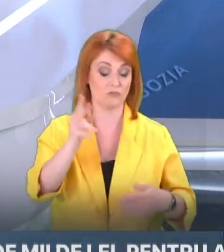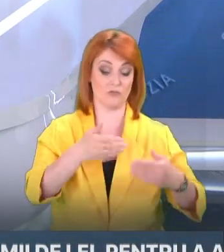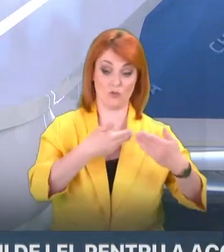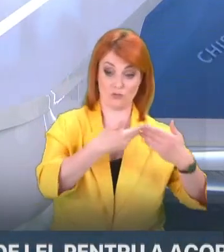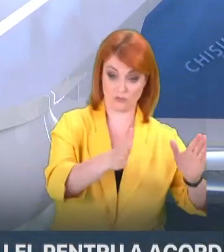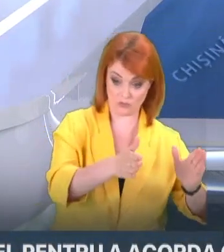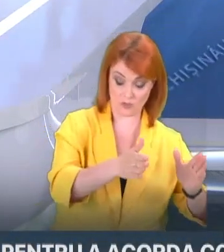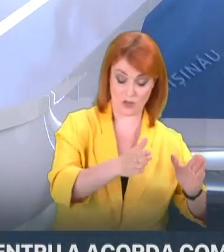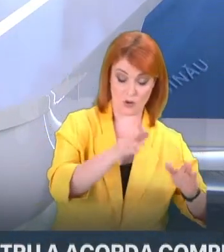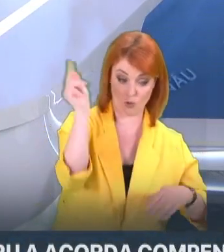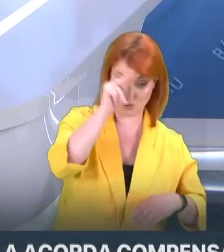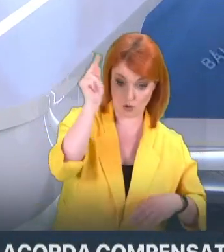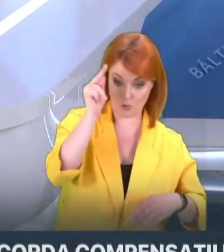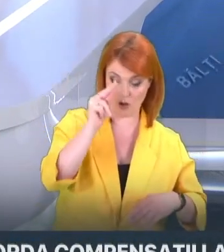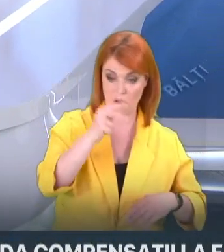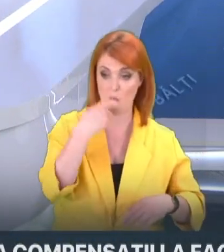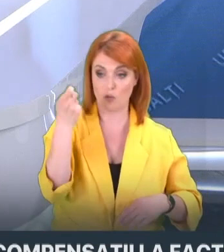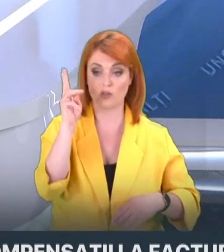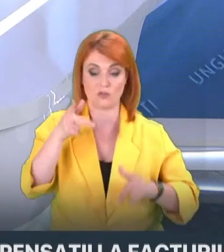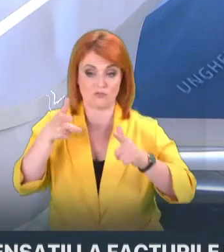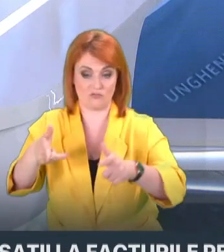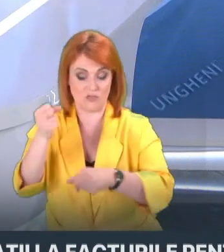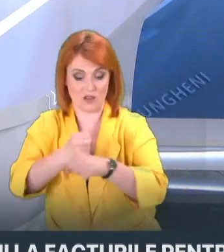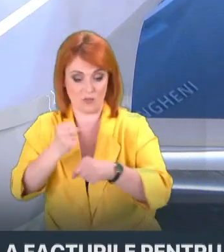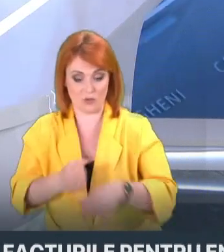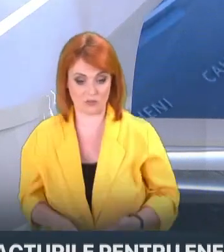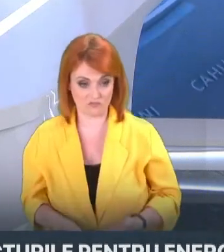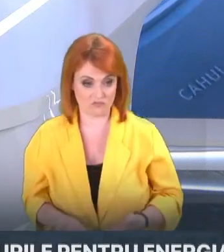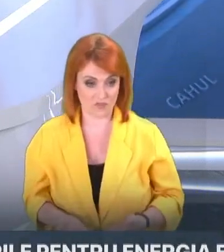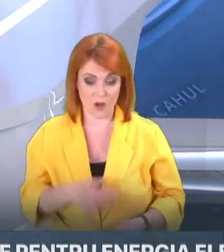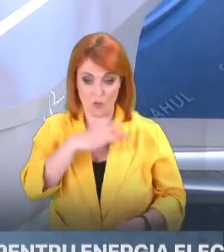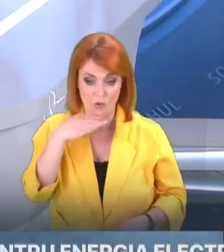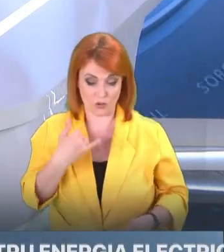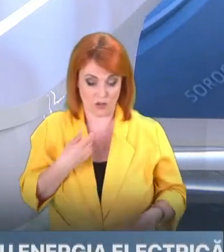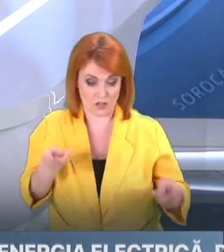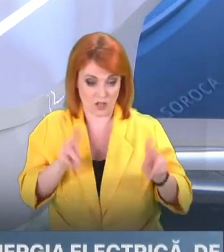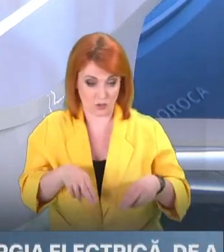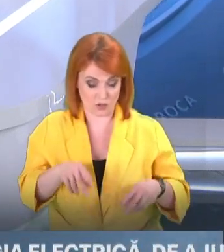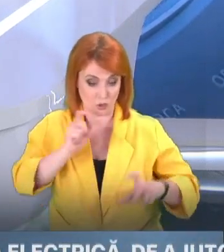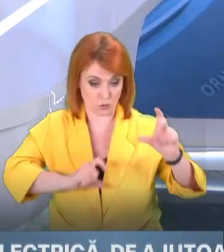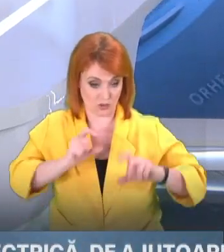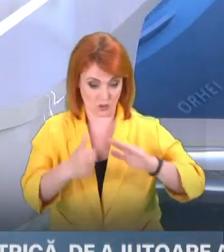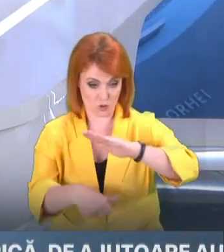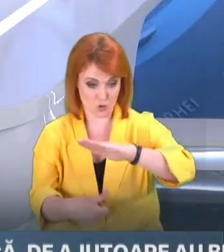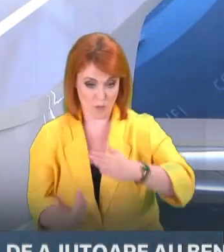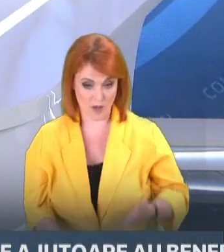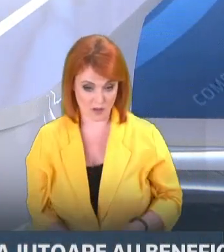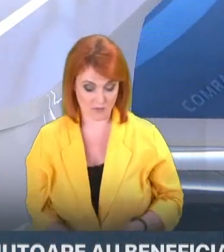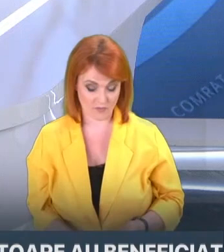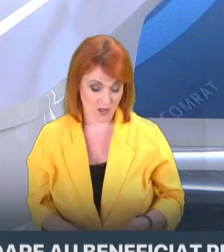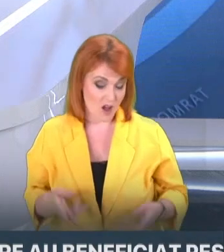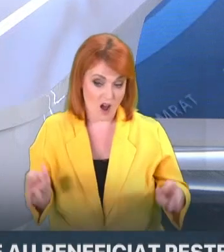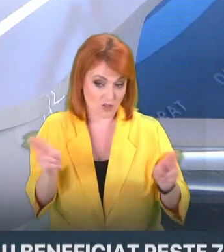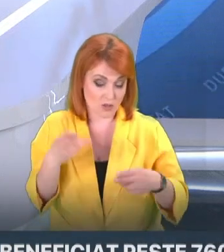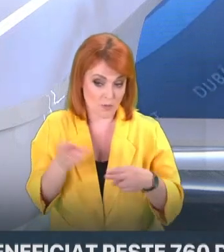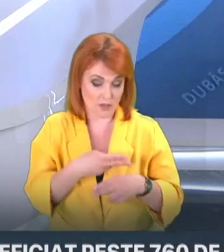angajează în câmpul muncii după asemenea cursuri, iar restul rămân așa, fără un serviciu sau cel puțin fără un serviciu în